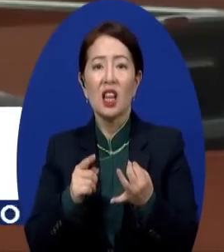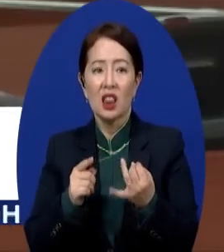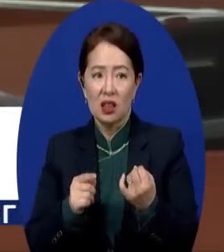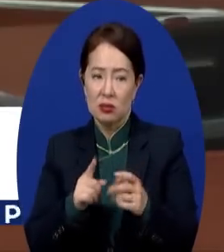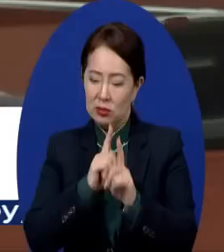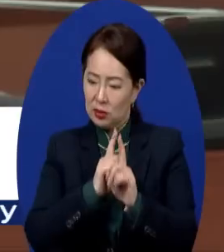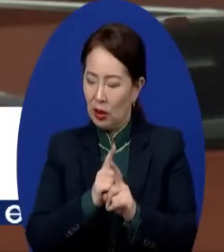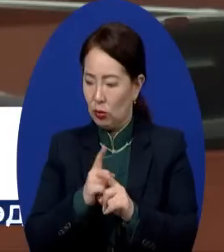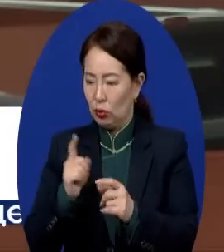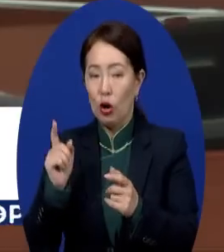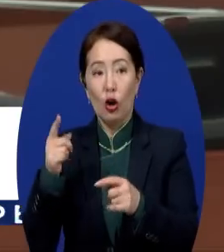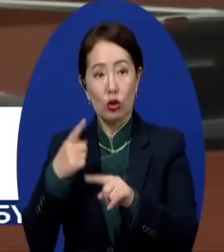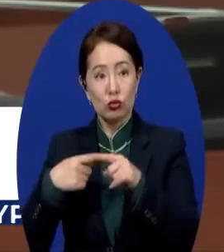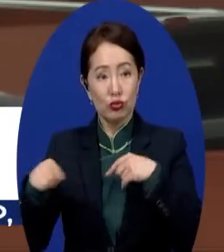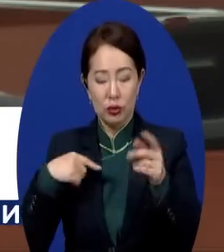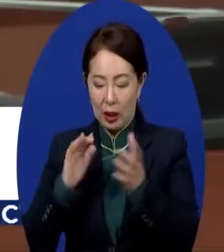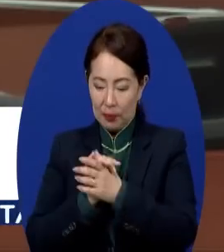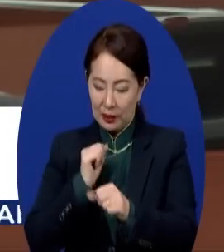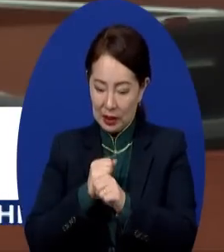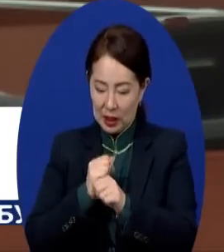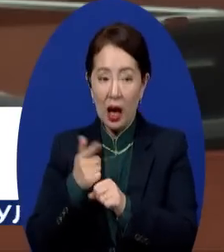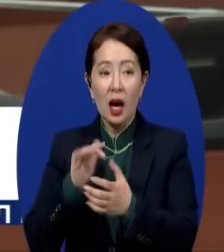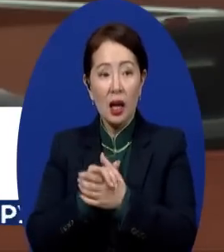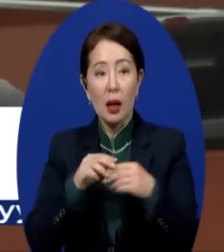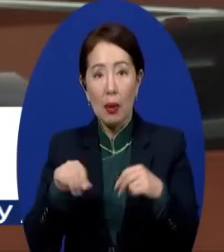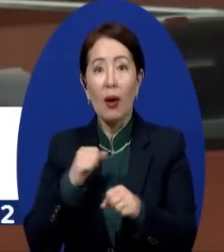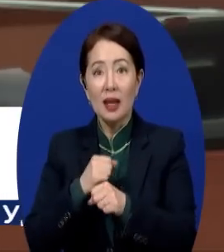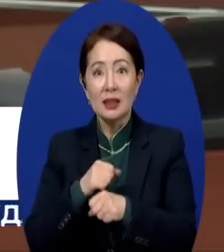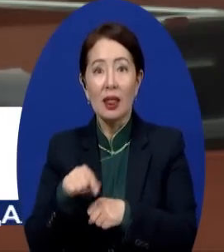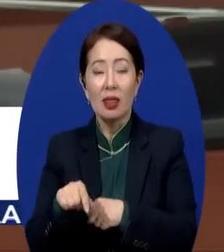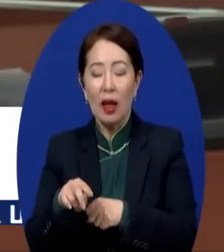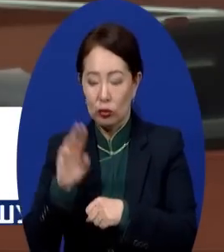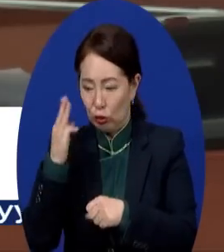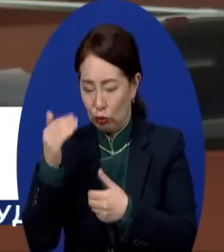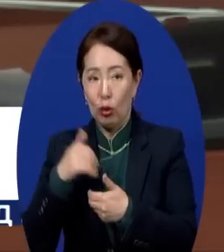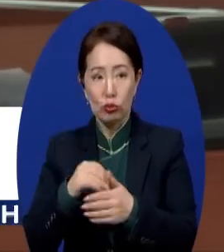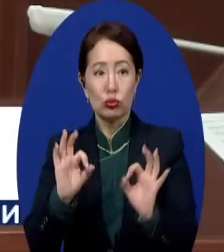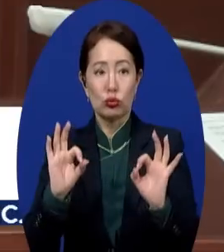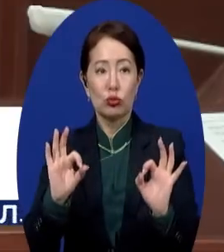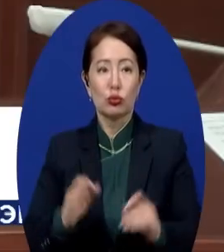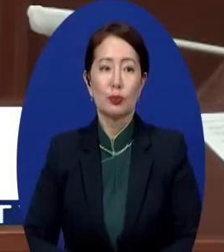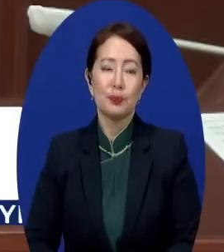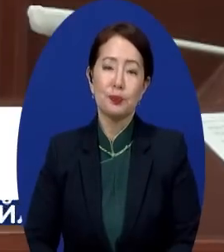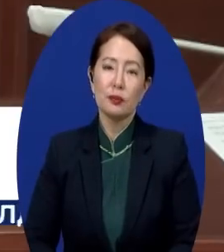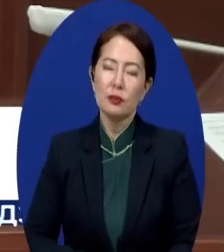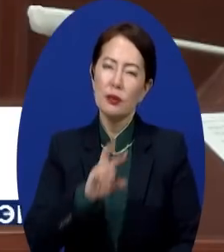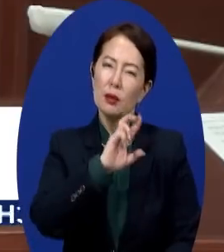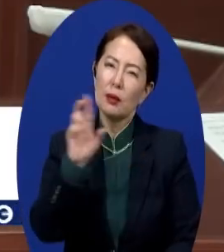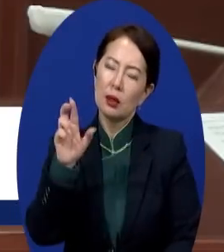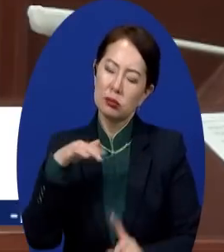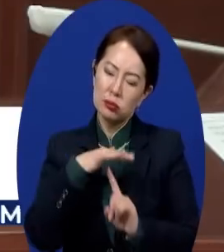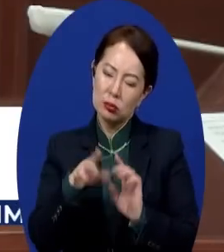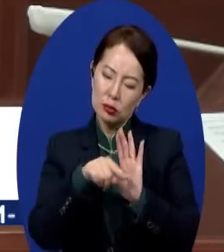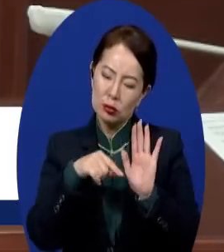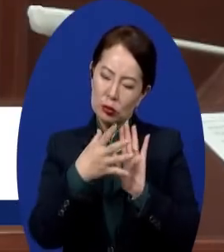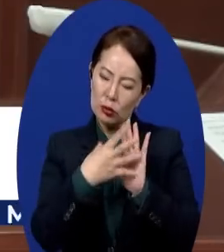нутгтай хамтын ажиллагааны гэрээ байгуулж ажиллах гэд ингээд тодтогод бүр оруулаад өгөх нь зүйтэй. Байгаль орчны нөлөөлөх сөрөг нөлөөллийн